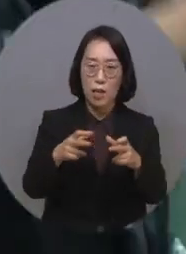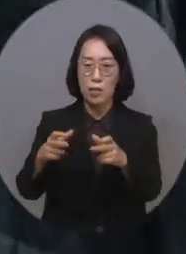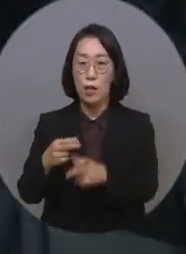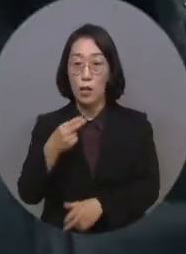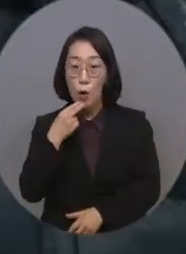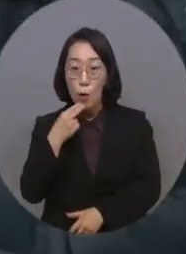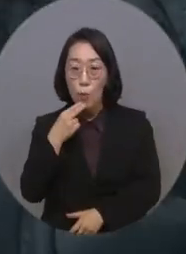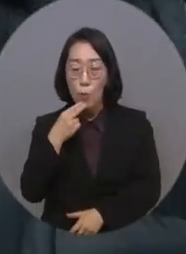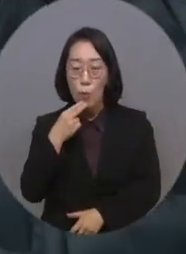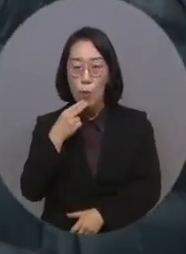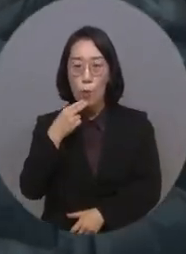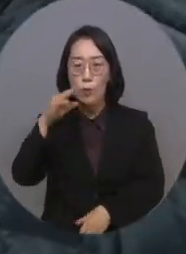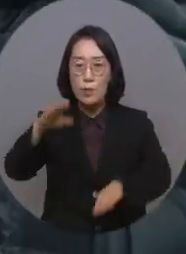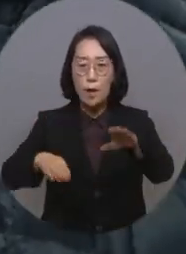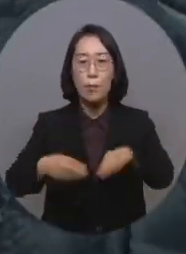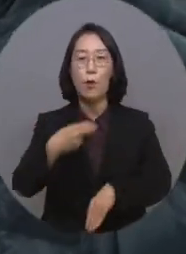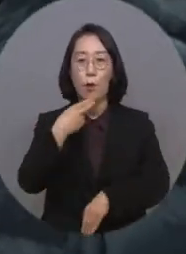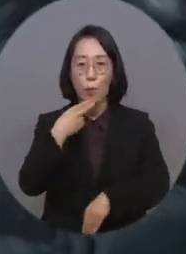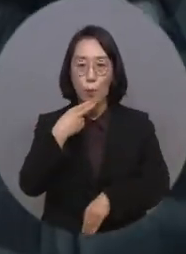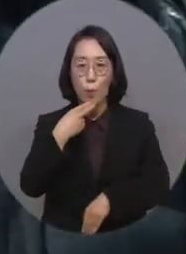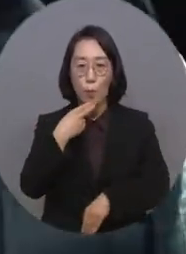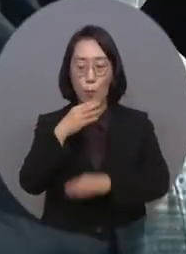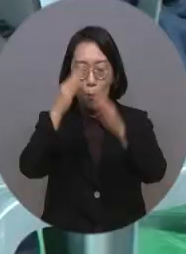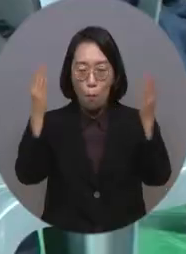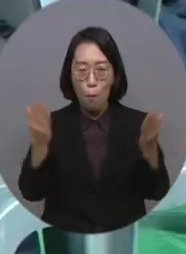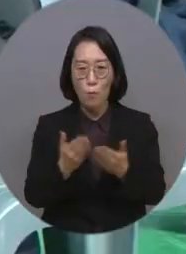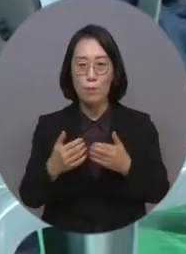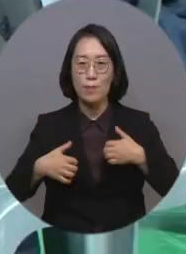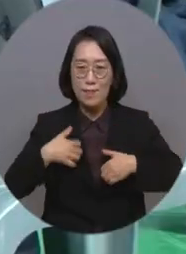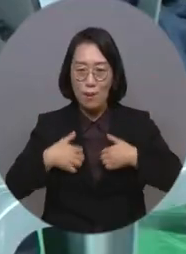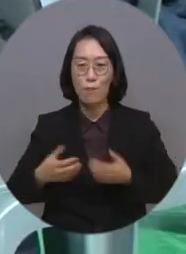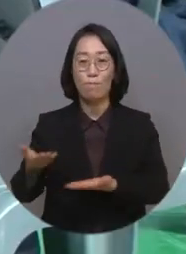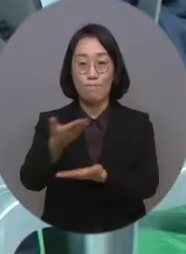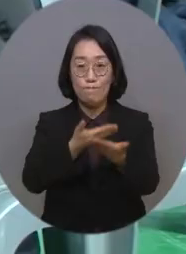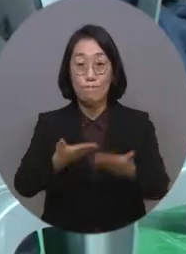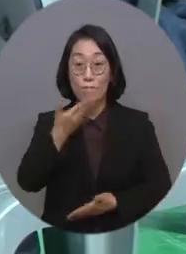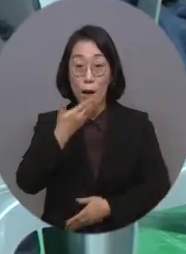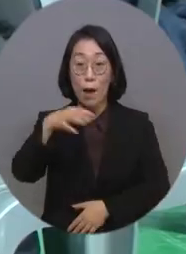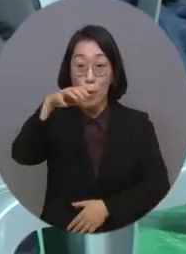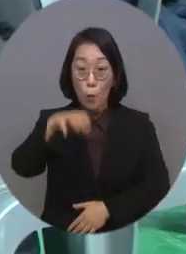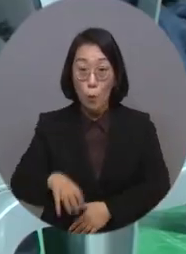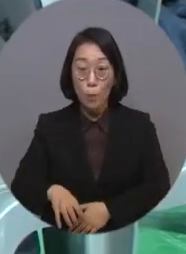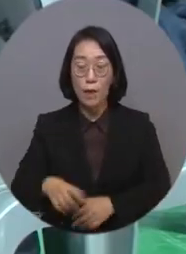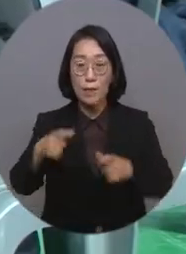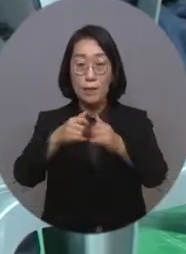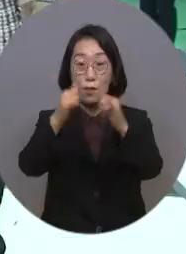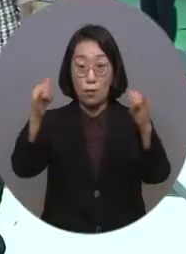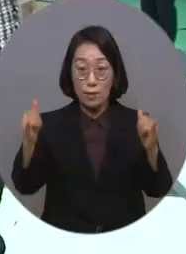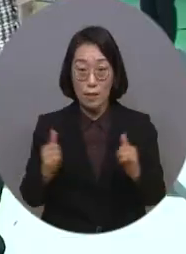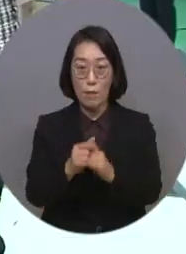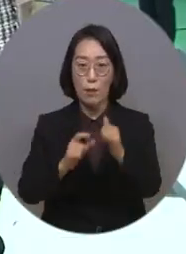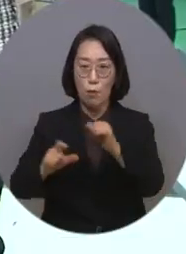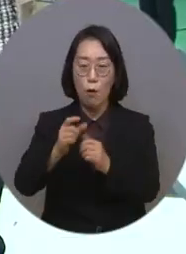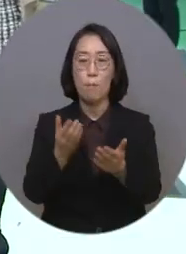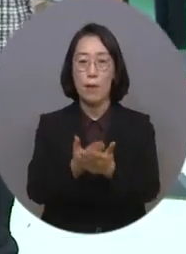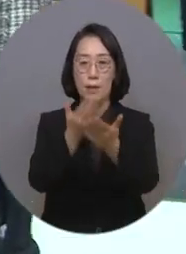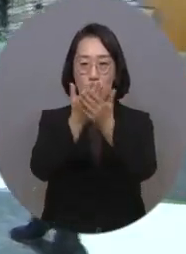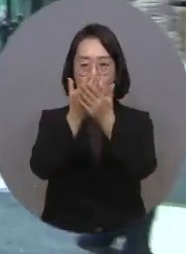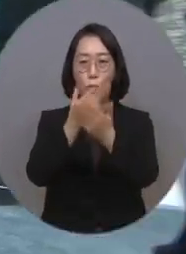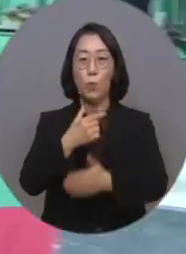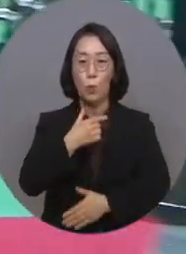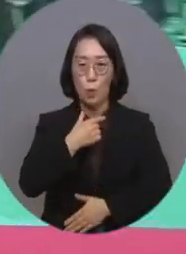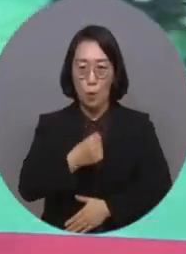비장애인 간의 격차를 줄이고 활기가 가득한 소통의 장을 개최함으로 지역사회가 더욱 발전해지기를